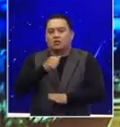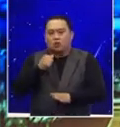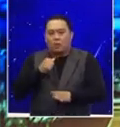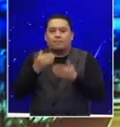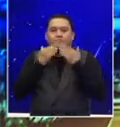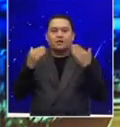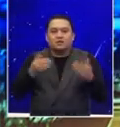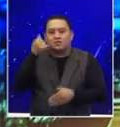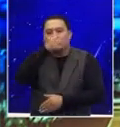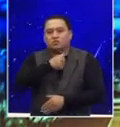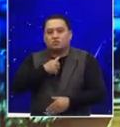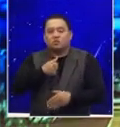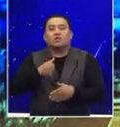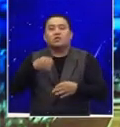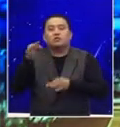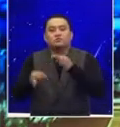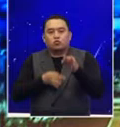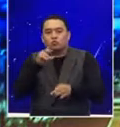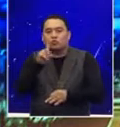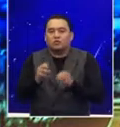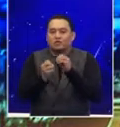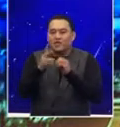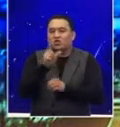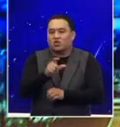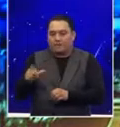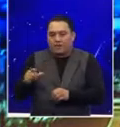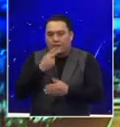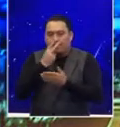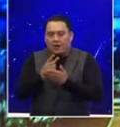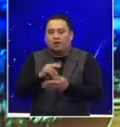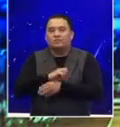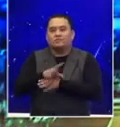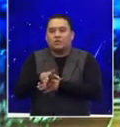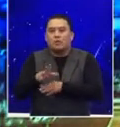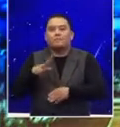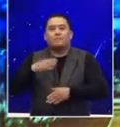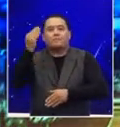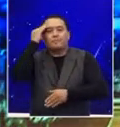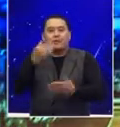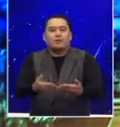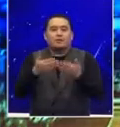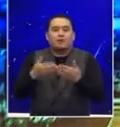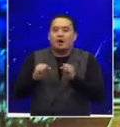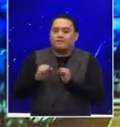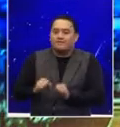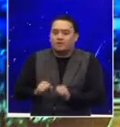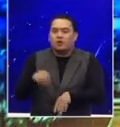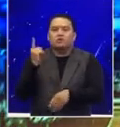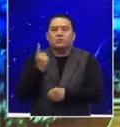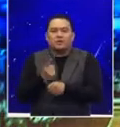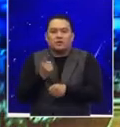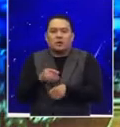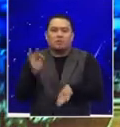последние сутки в Казахстане выявлено 112 человек. Статистику по COVID-19, а также меры профилактики по предотвращению